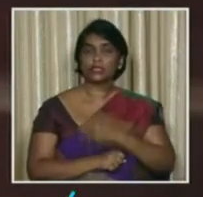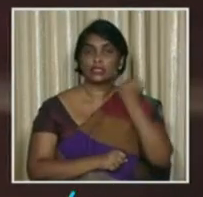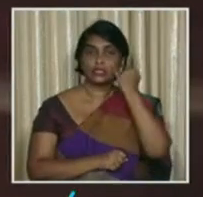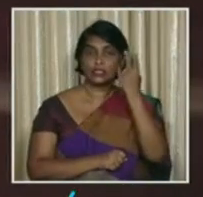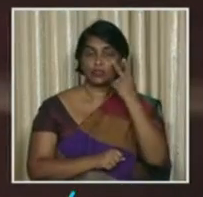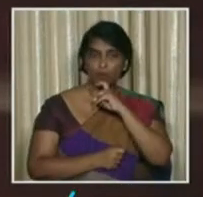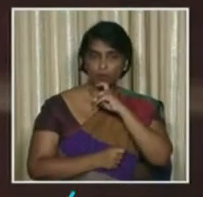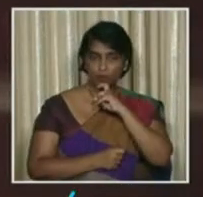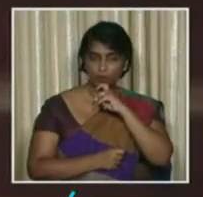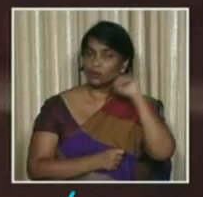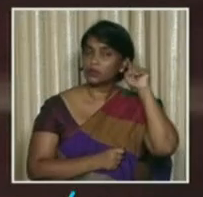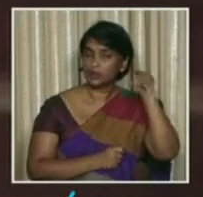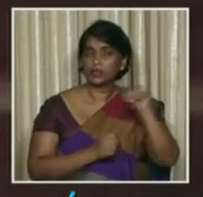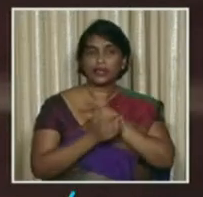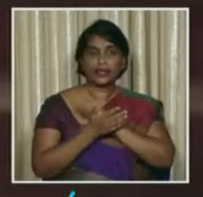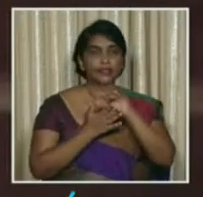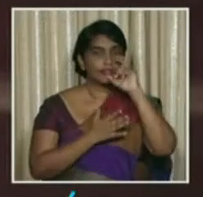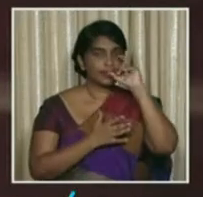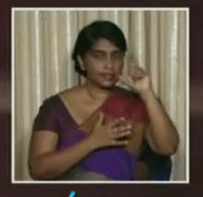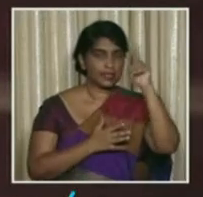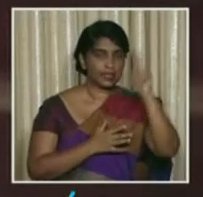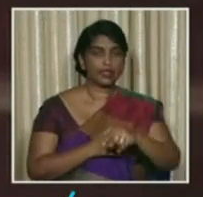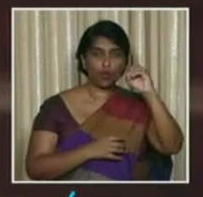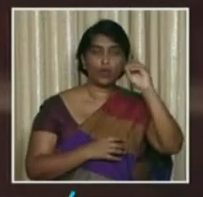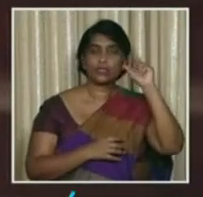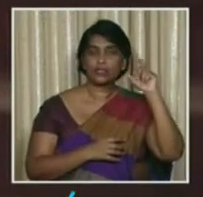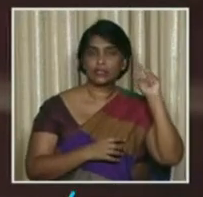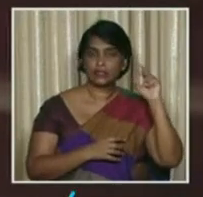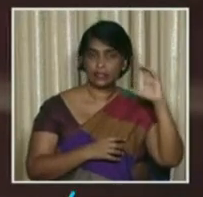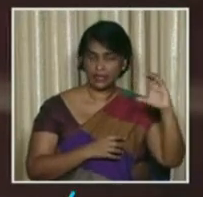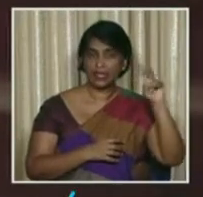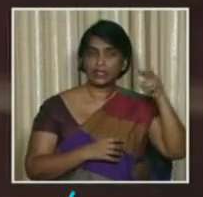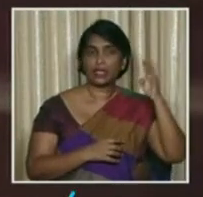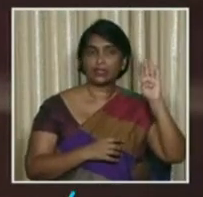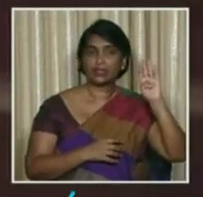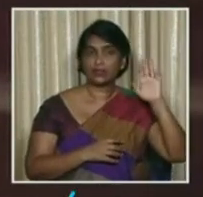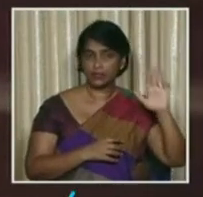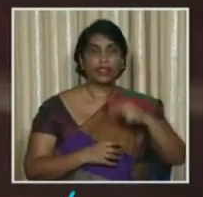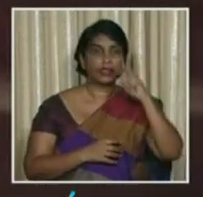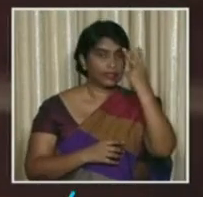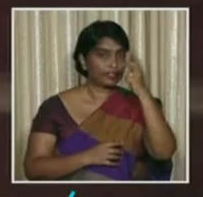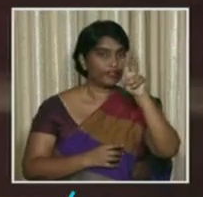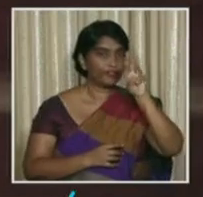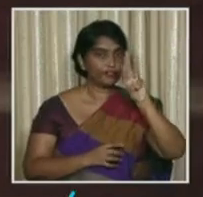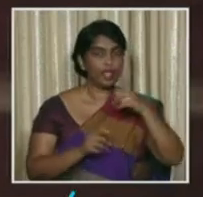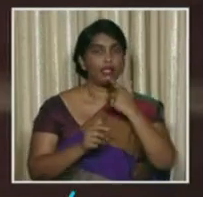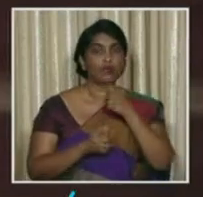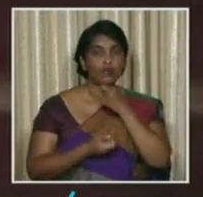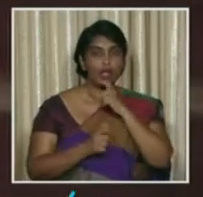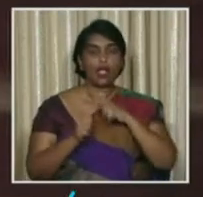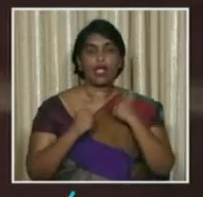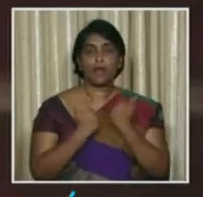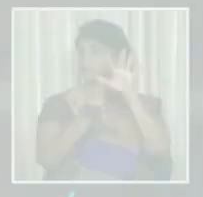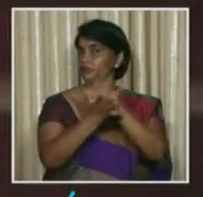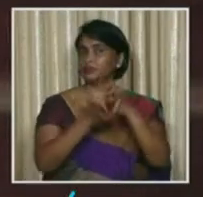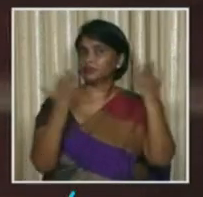සිංගප්පූරු මහ අධිකරණයේ HC ඇලෛරක් OC 249 ඇලෛරක් 2023 කියන නඩුව අප්‍රේල් මාසේ 25 වෙනි දින